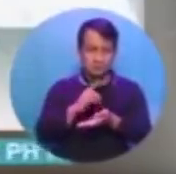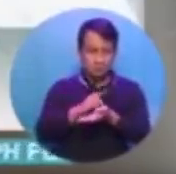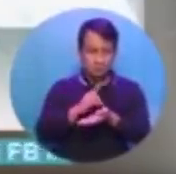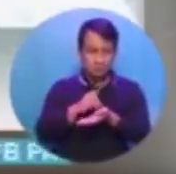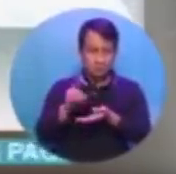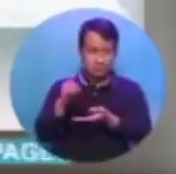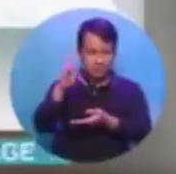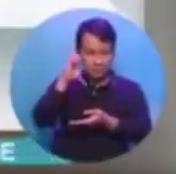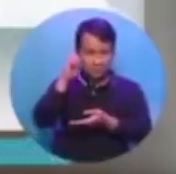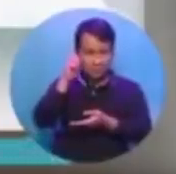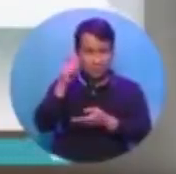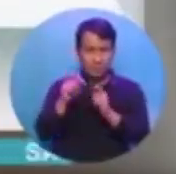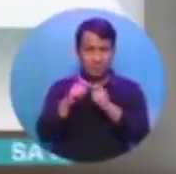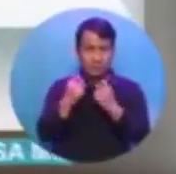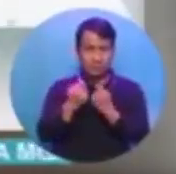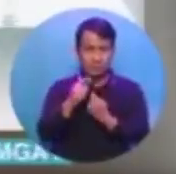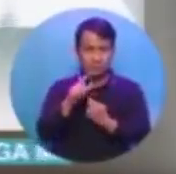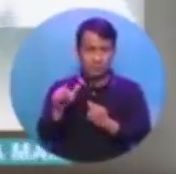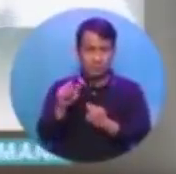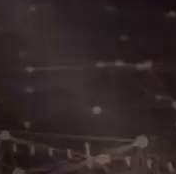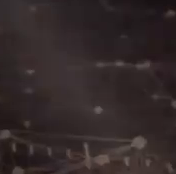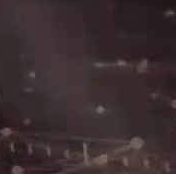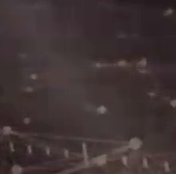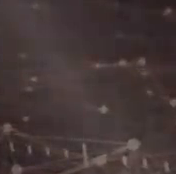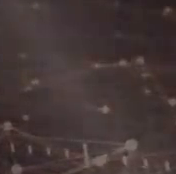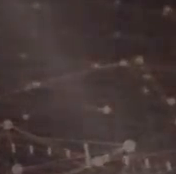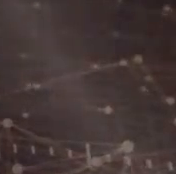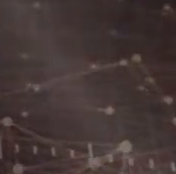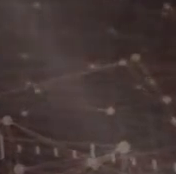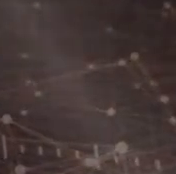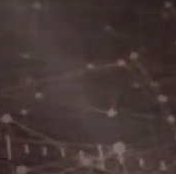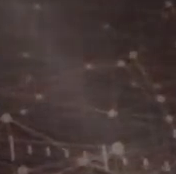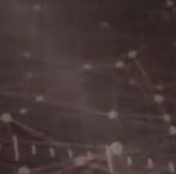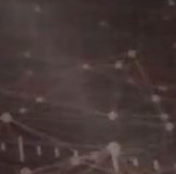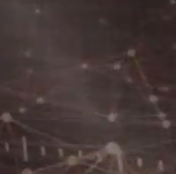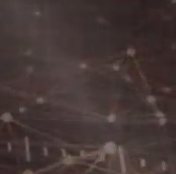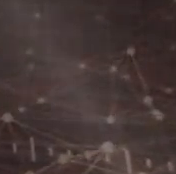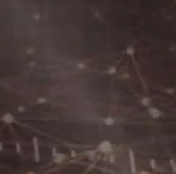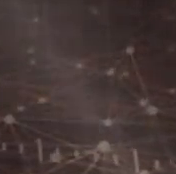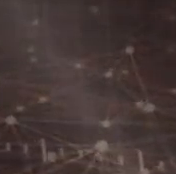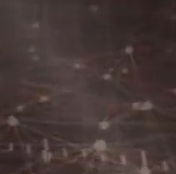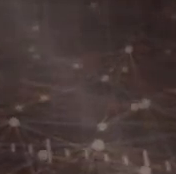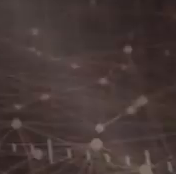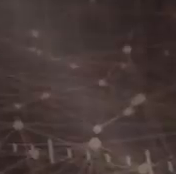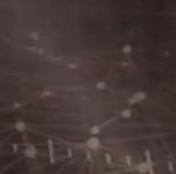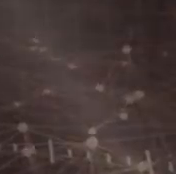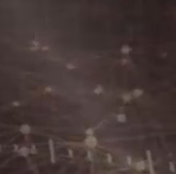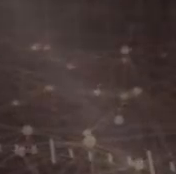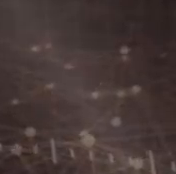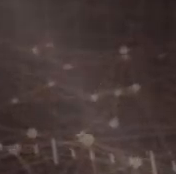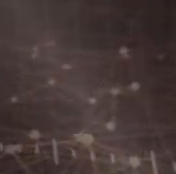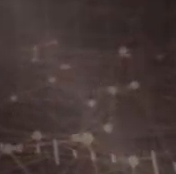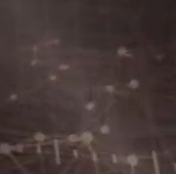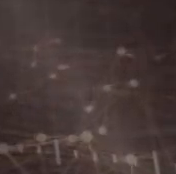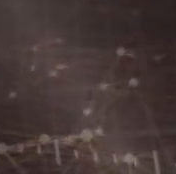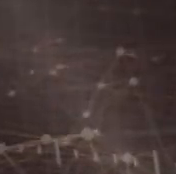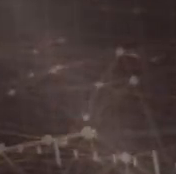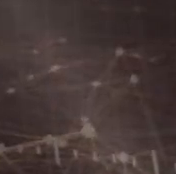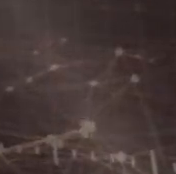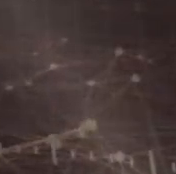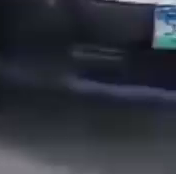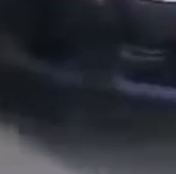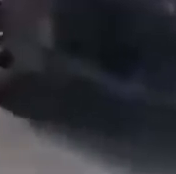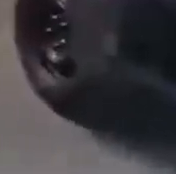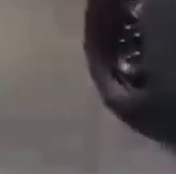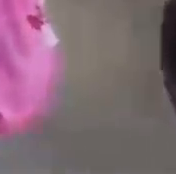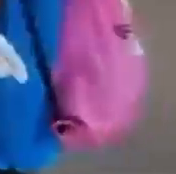Edwin Santiago, team leader ng DOH Nueva Ecija. Doc, magandang umaga po, Doc. Magandang umaga po, Sir Rapi. Magandang umaga po sa